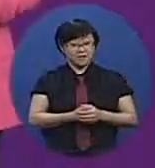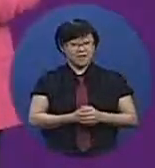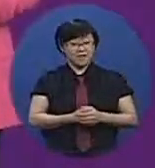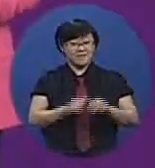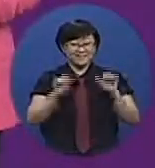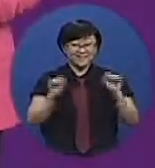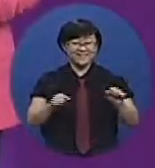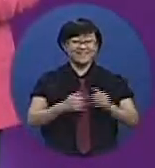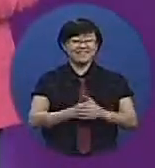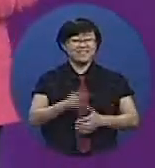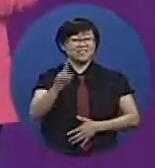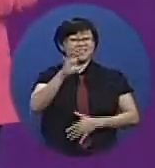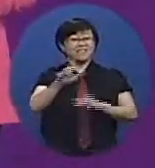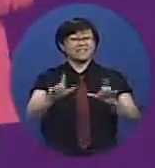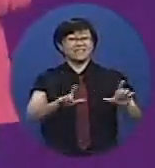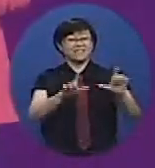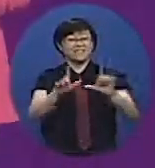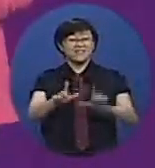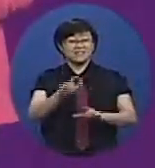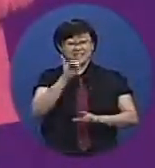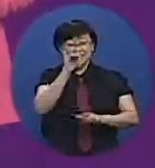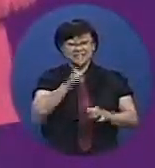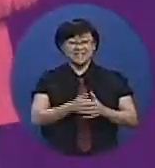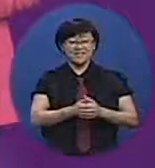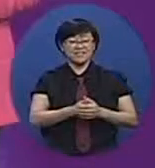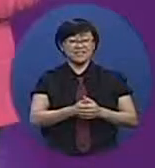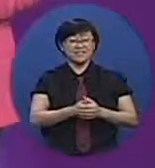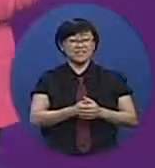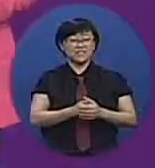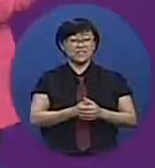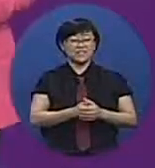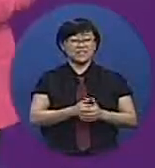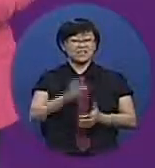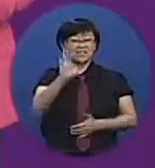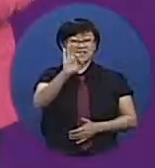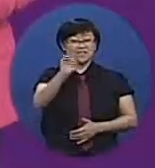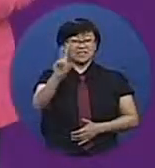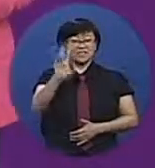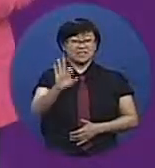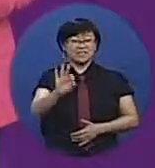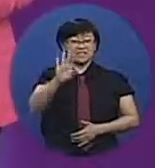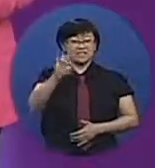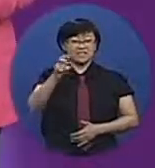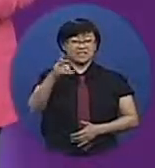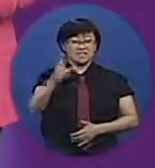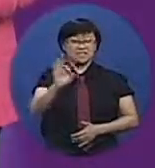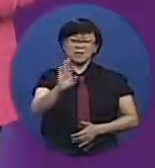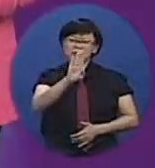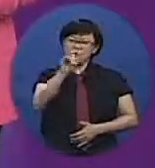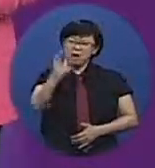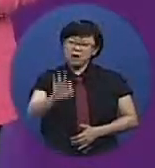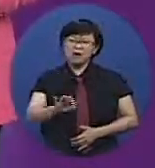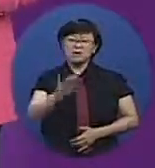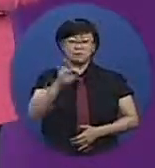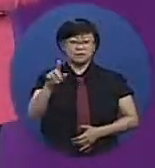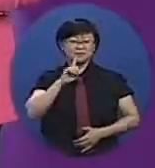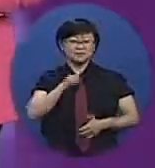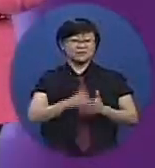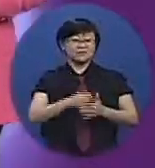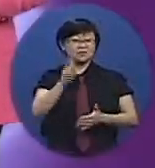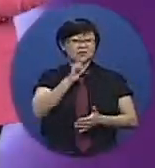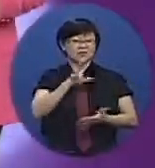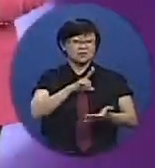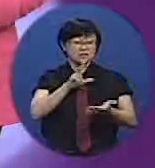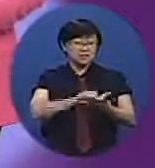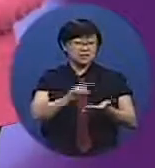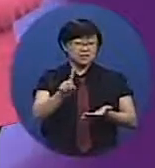네 아, 안녕하세요. 어디 사시는 누구십니까? 네 저기 양평에 사는 방동진입니다. 네